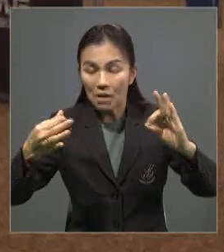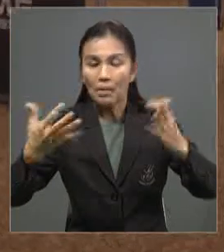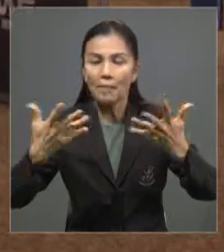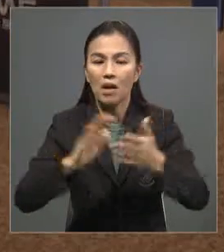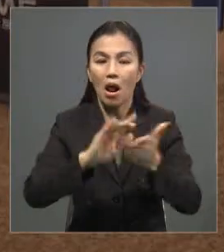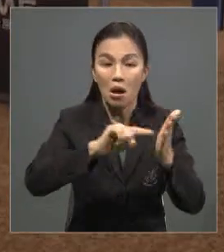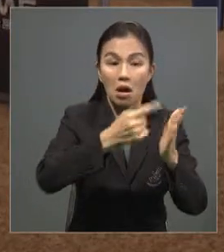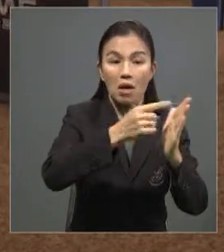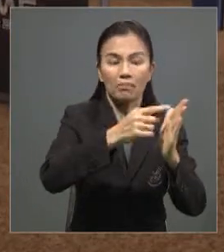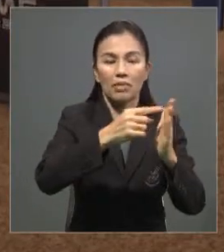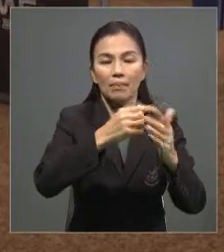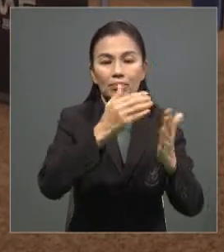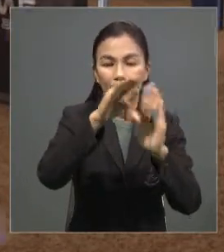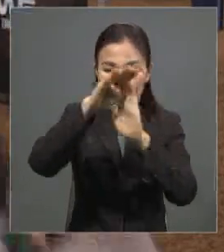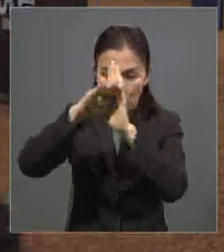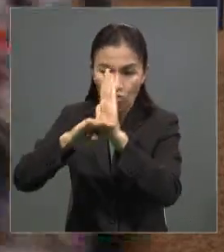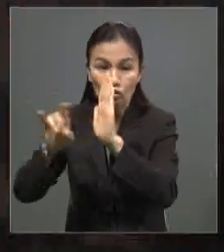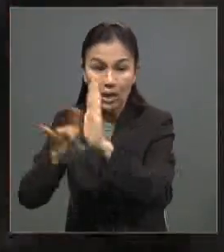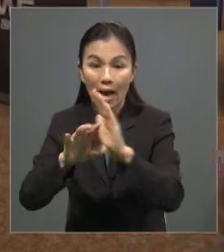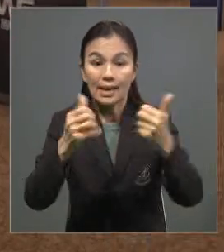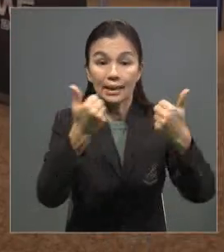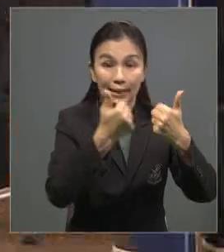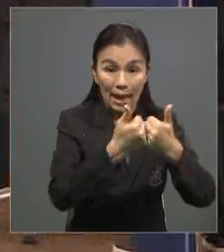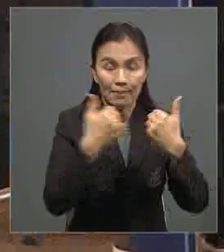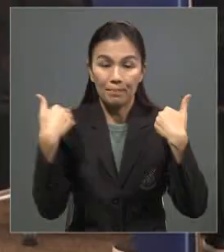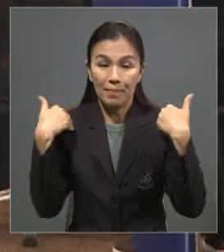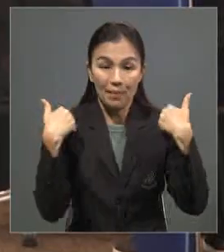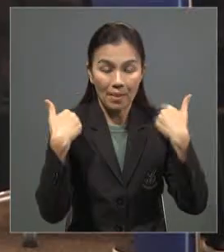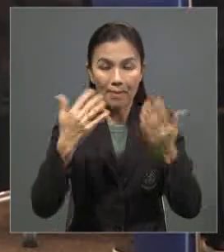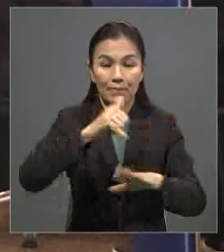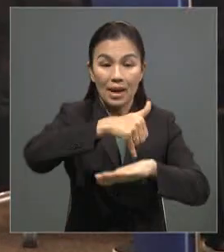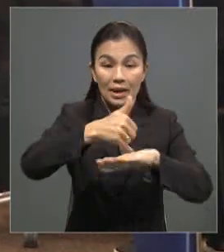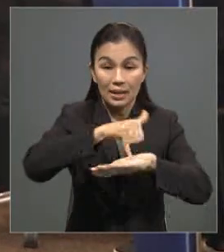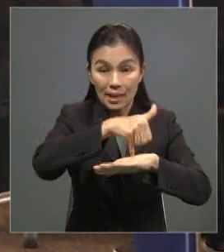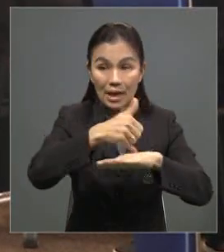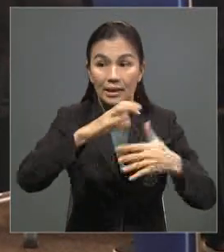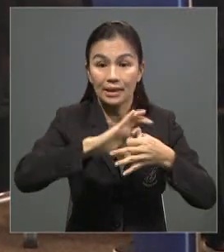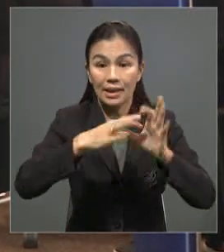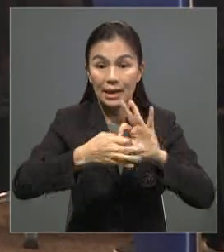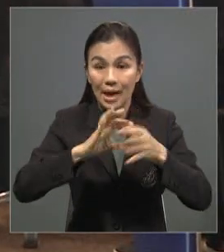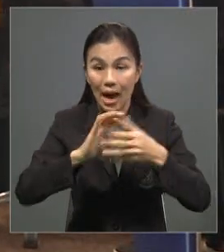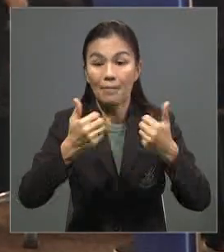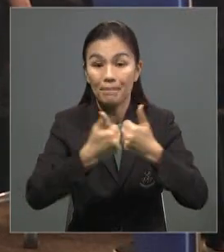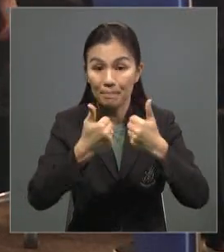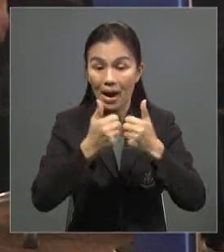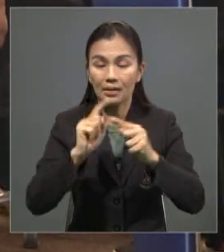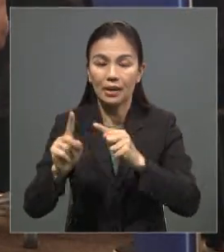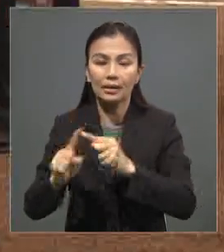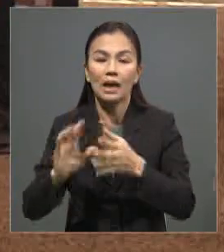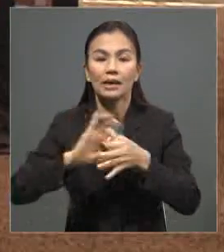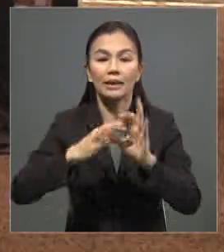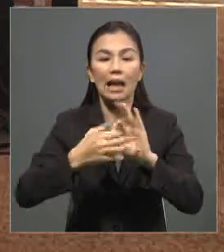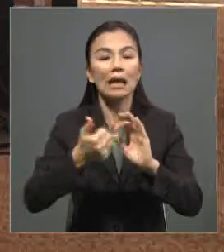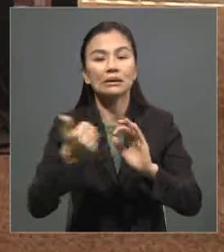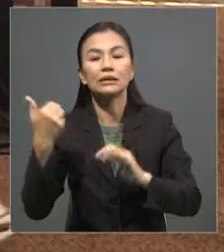ำจนถึงปลายน้ำนะครับทั้งเกมคาแรคเตอร์แอนิเมชันและ e-sport รวมถึงอุตสาหกรรมที่เกี่ยวเนื่อง